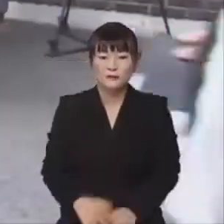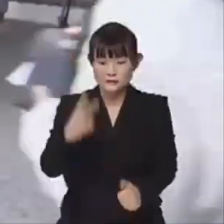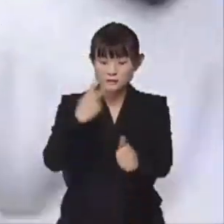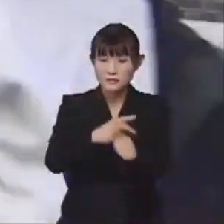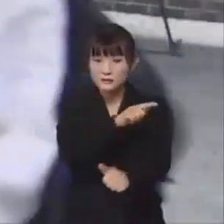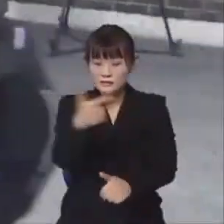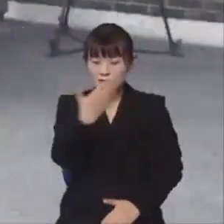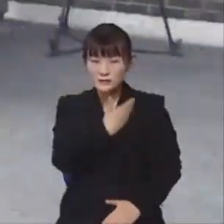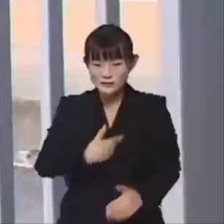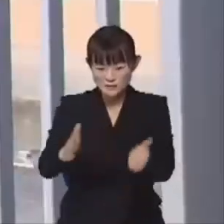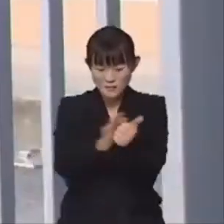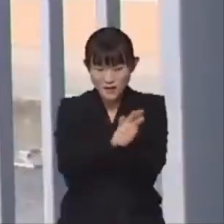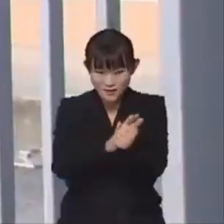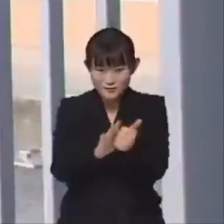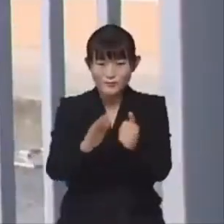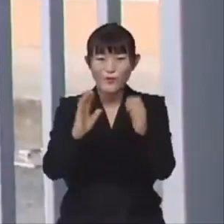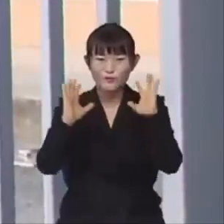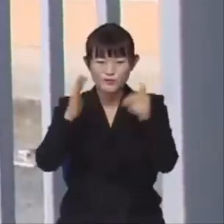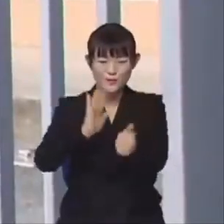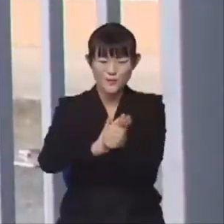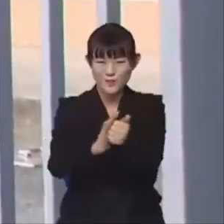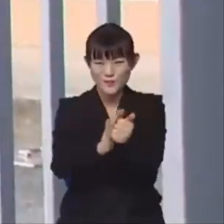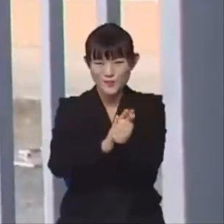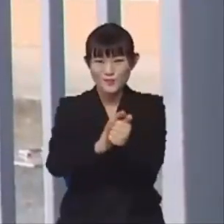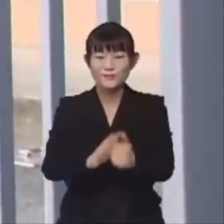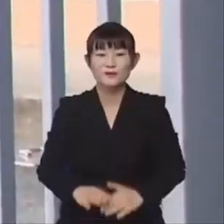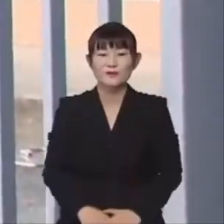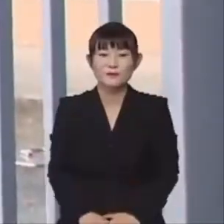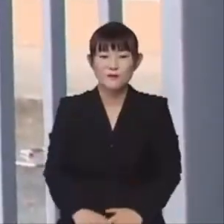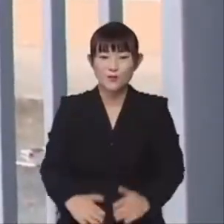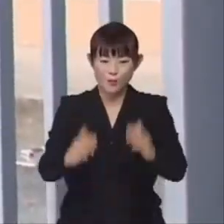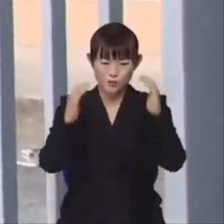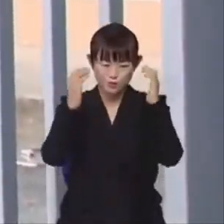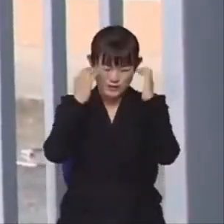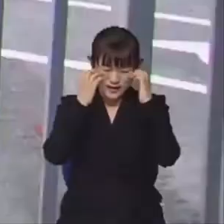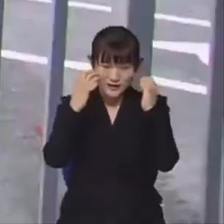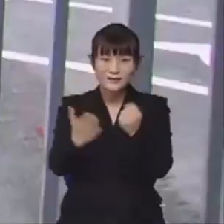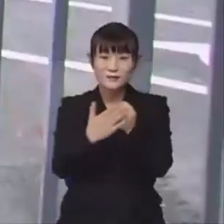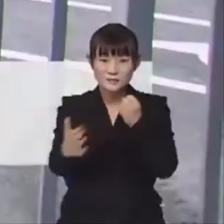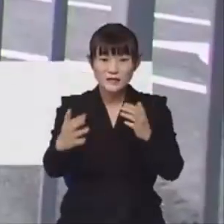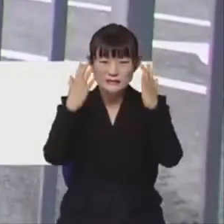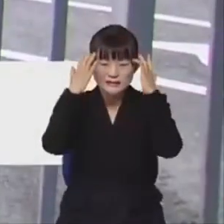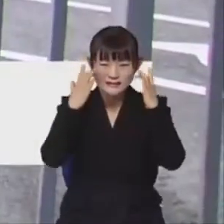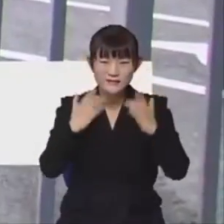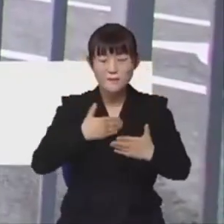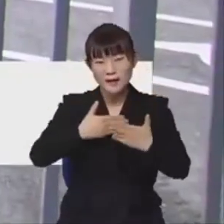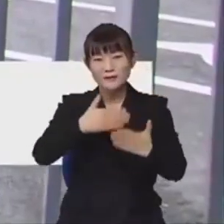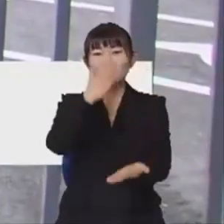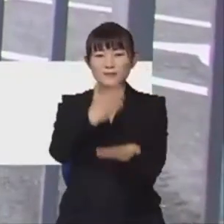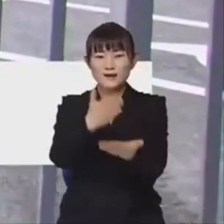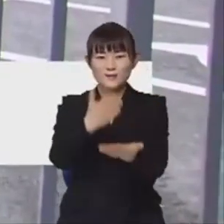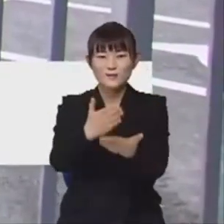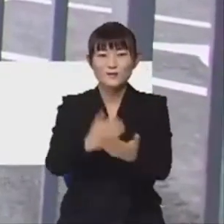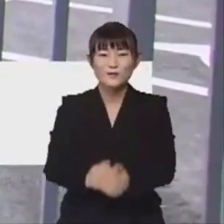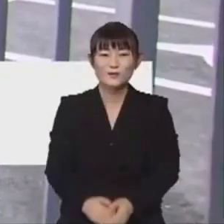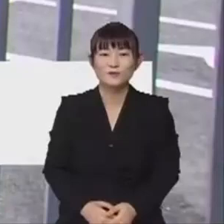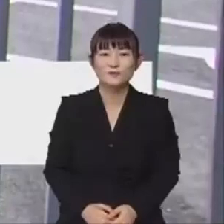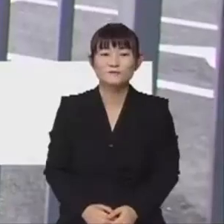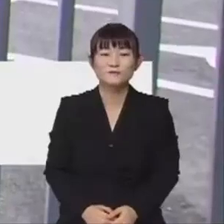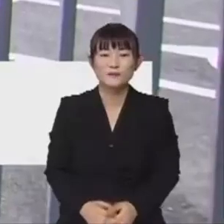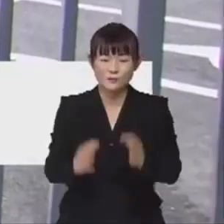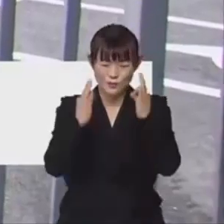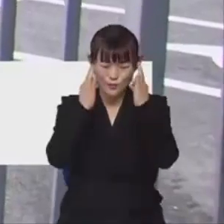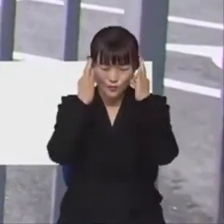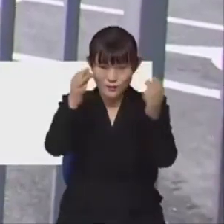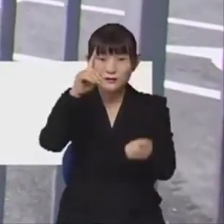교사들은 제자를 어루만지며 응원했습니다. 고생한 만큼 긴장하지 말고 자신이 열심히